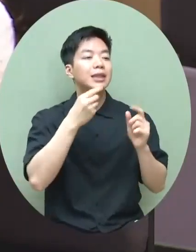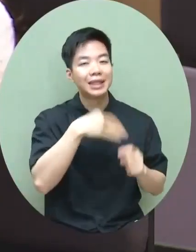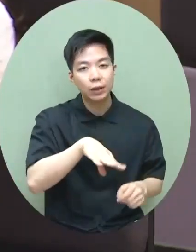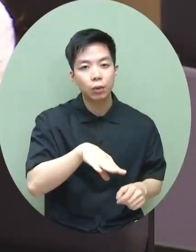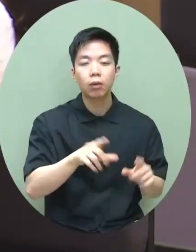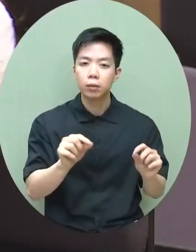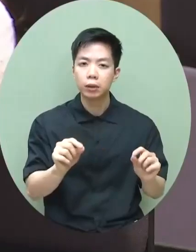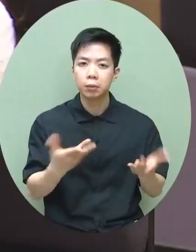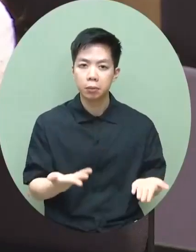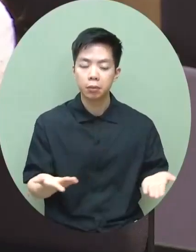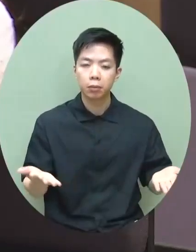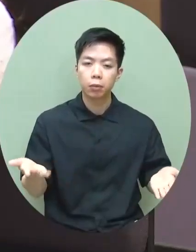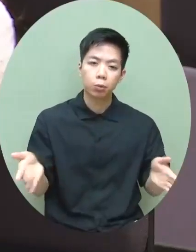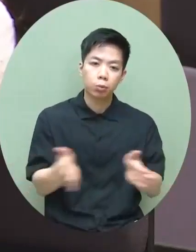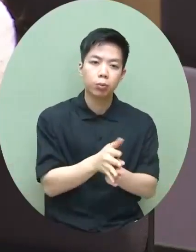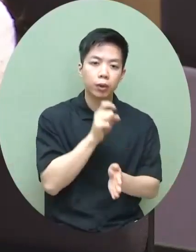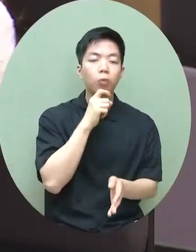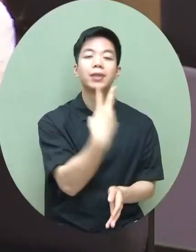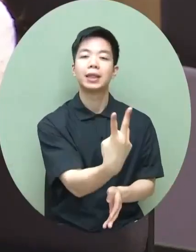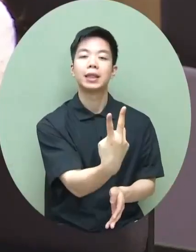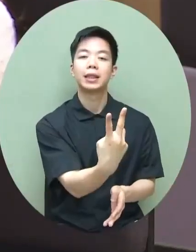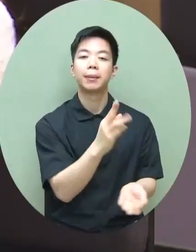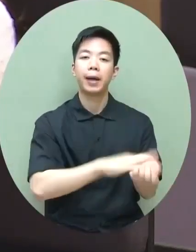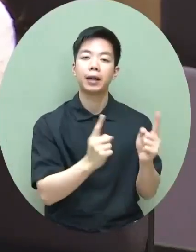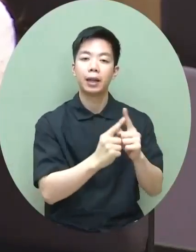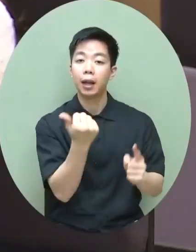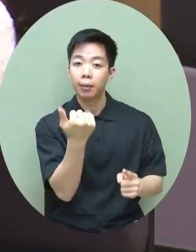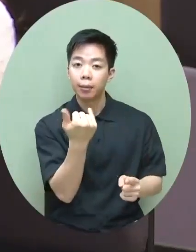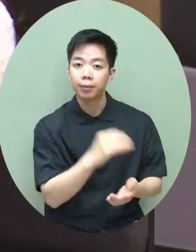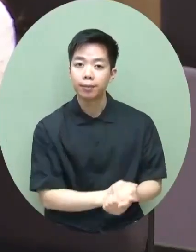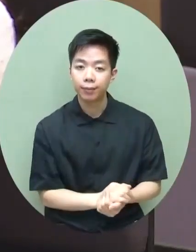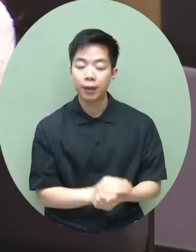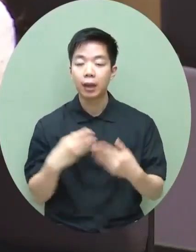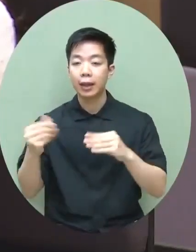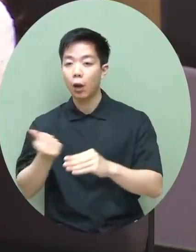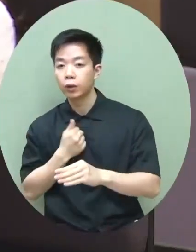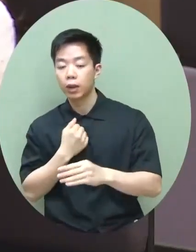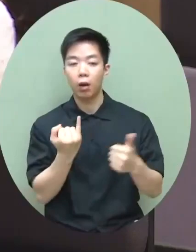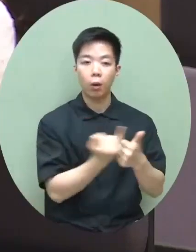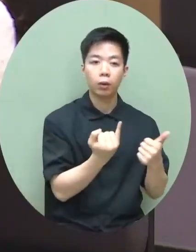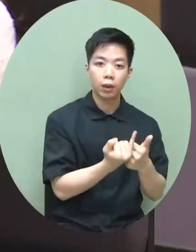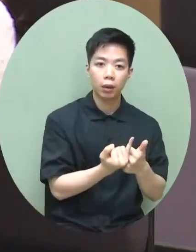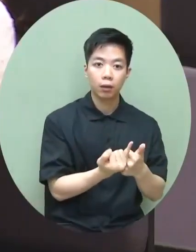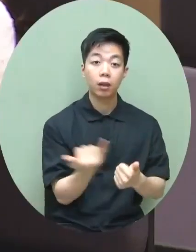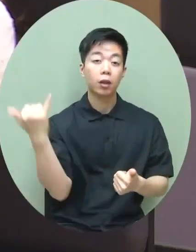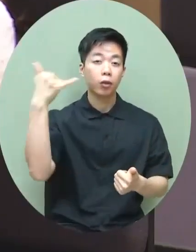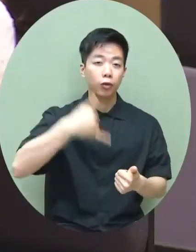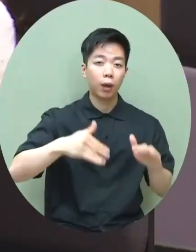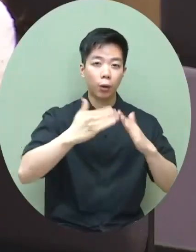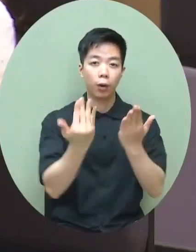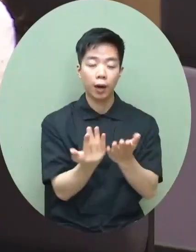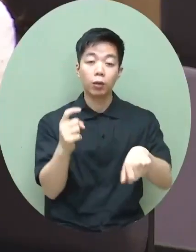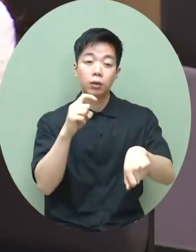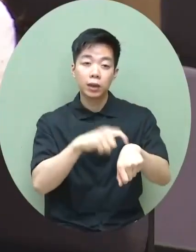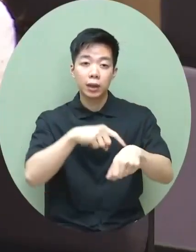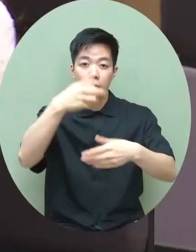咧？嗰、那個老師同埋學生係咪有同一日即係翻過學校嘅咧？最後想問，即係 CTN 嗰度咧就睇到